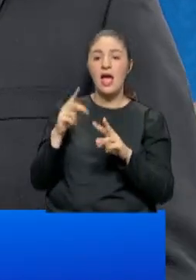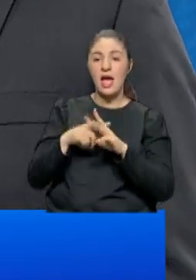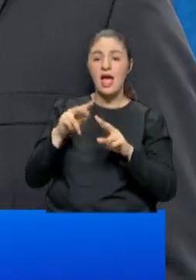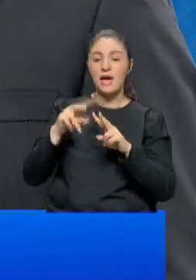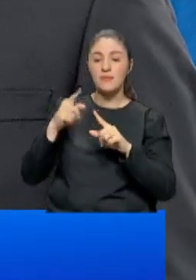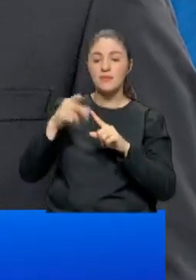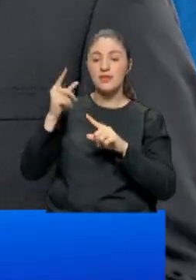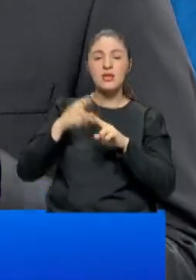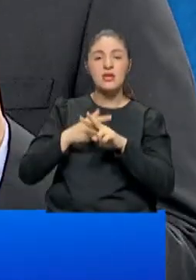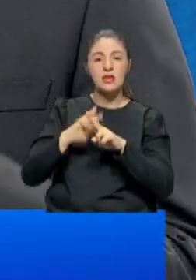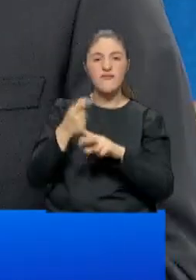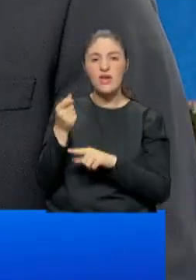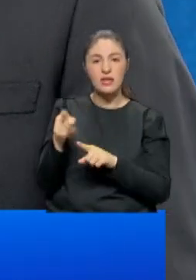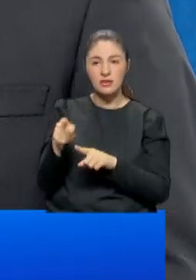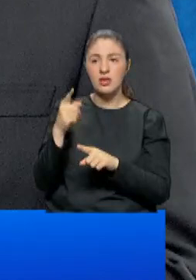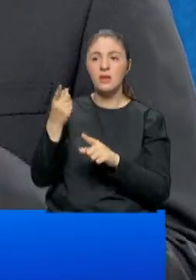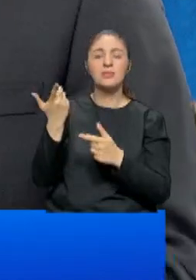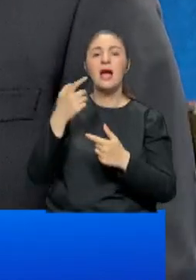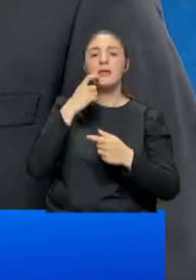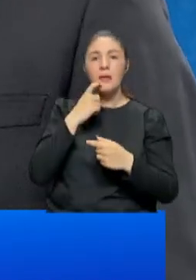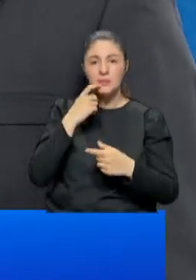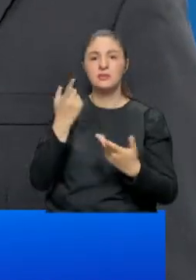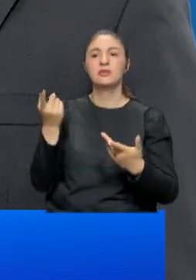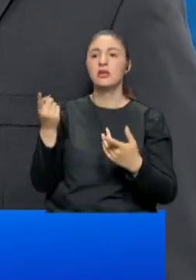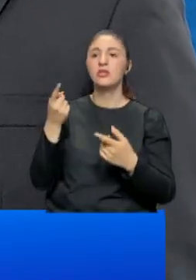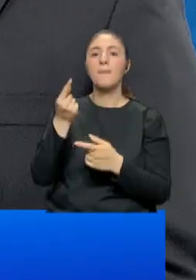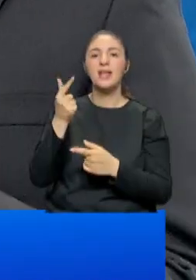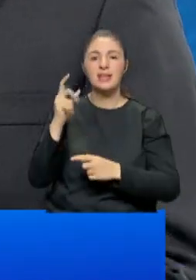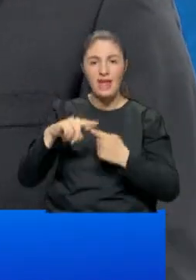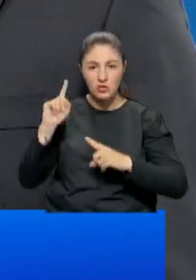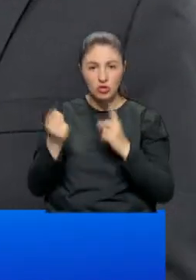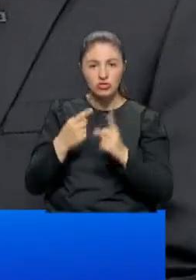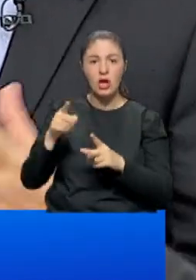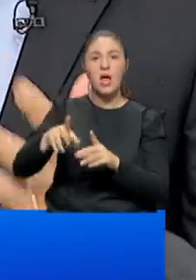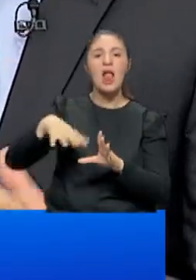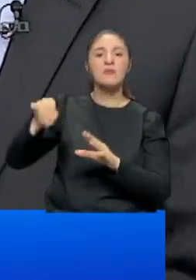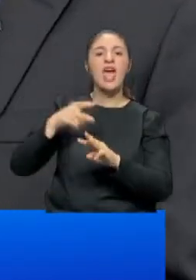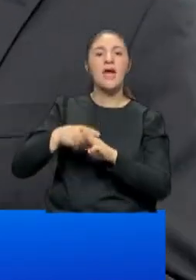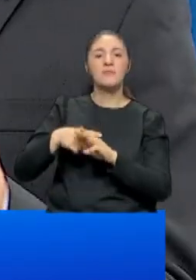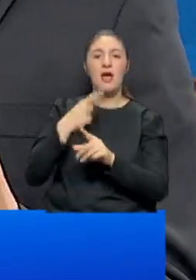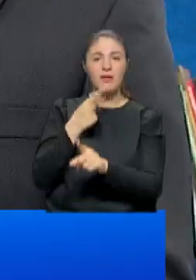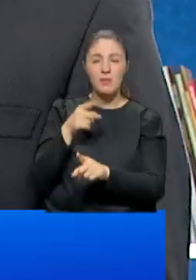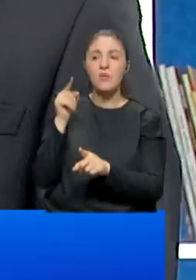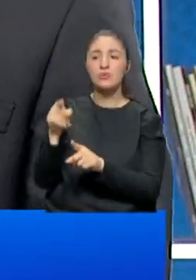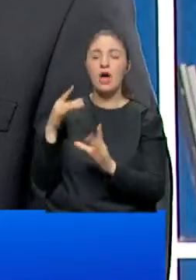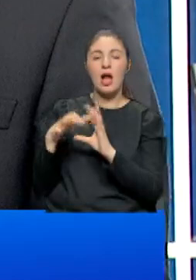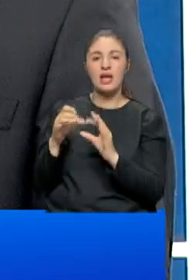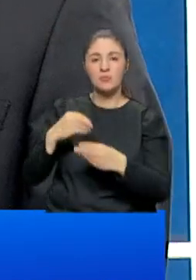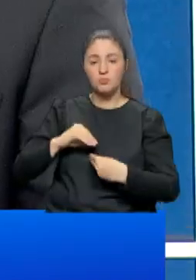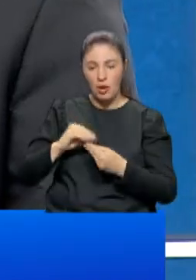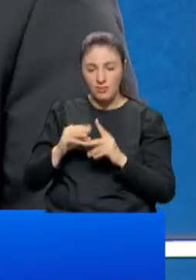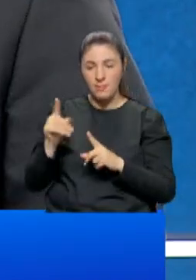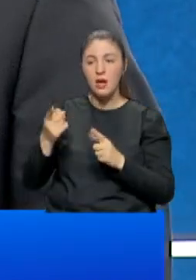artması otomotivde kullanılan işte Bu elleri Demir de bir ekoloji lerinin Bununla ilgili